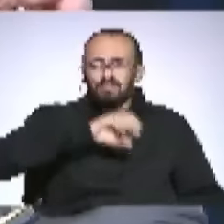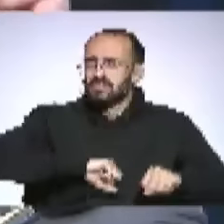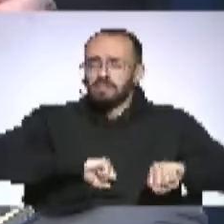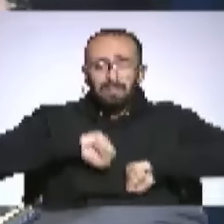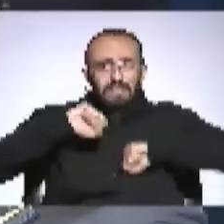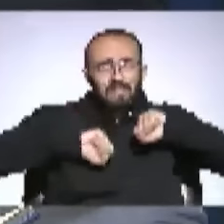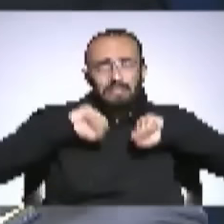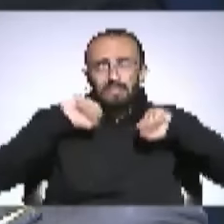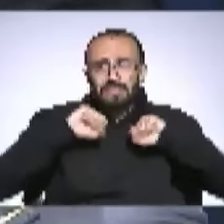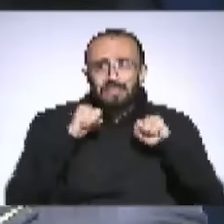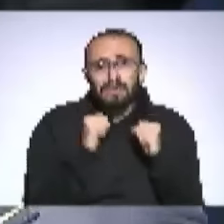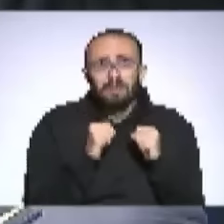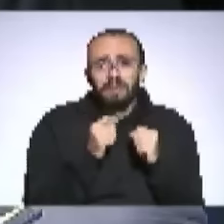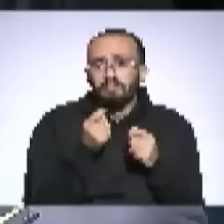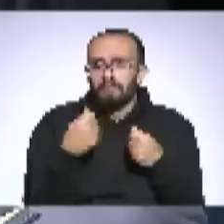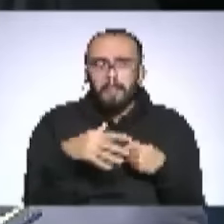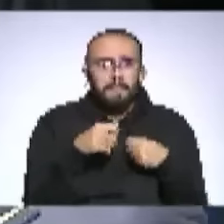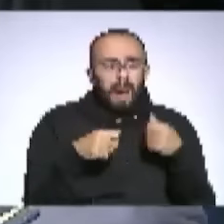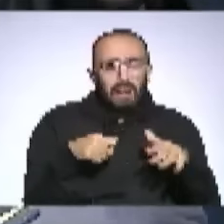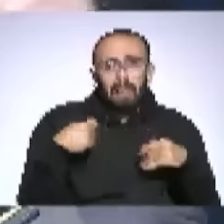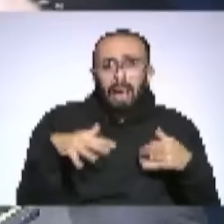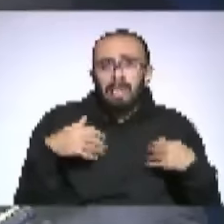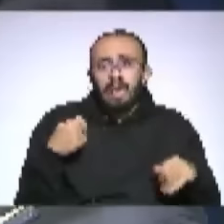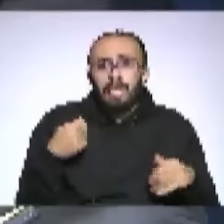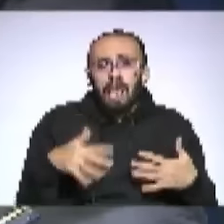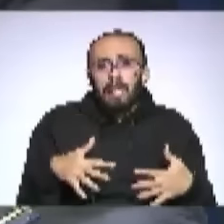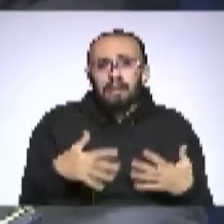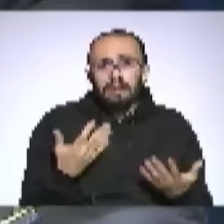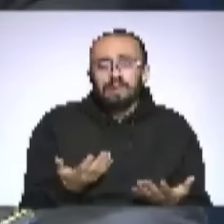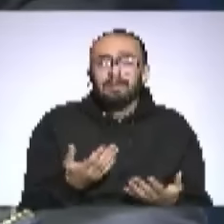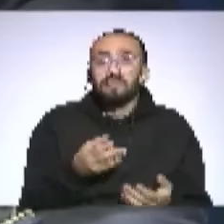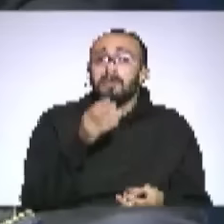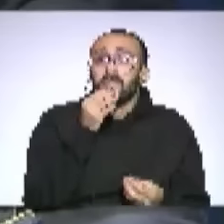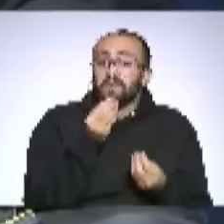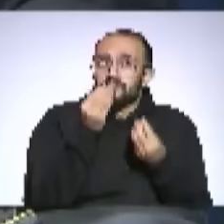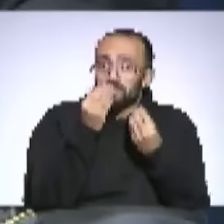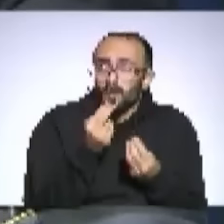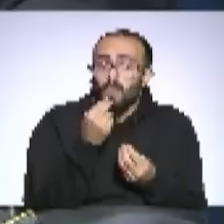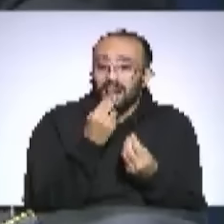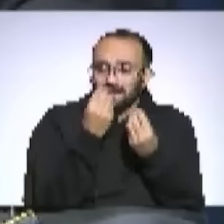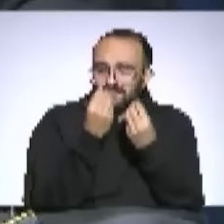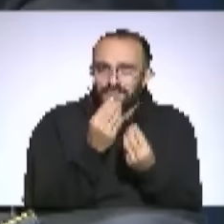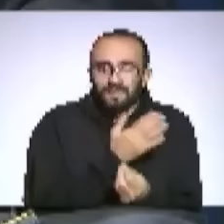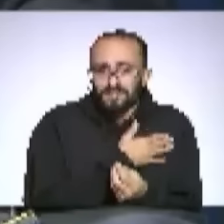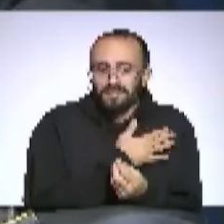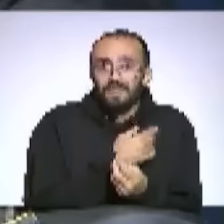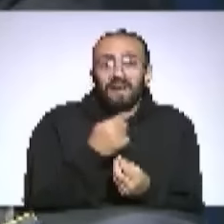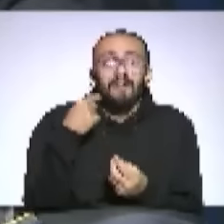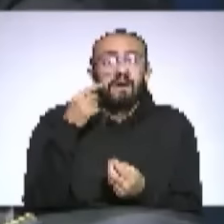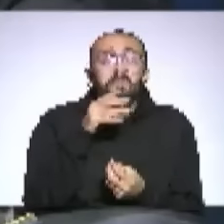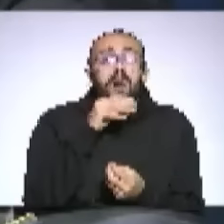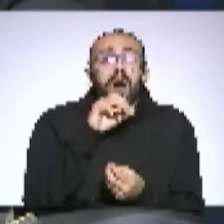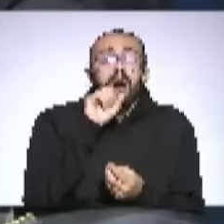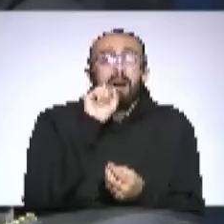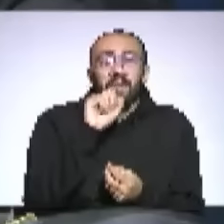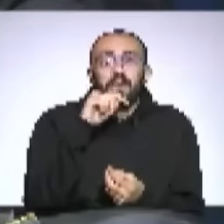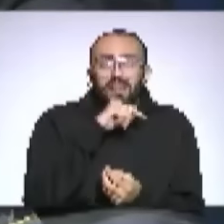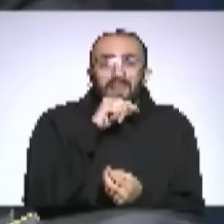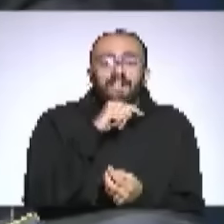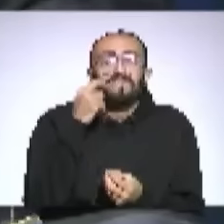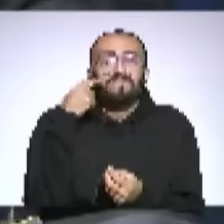كان بكام وبقت بكام في يا بابا فكر في العب اللي زاد على